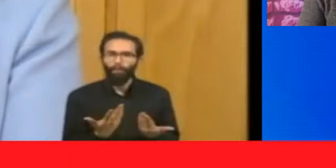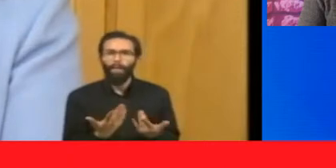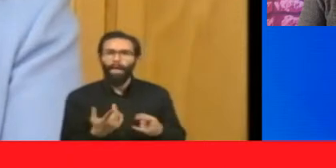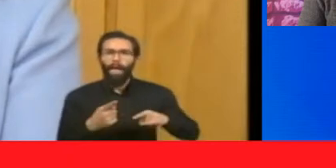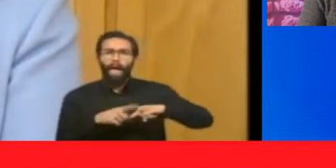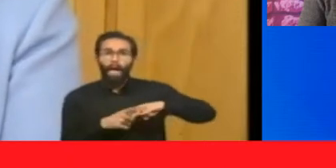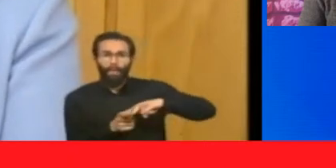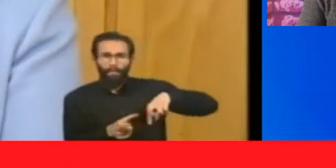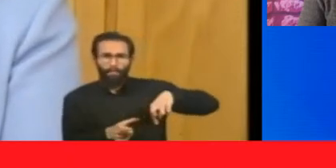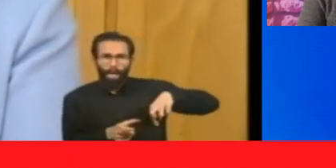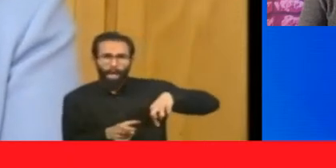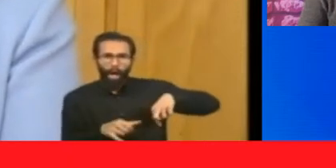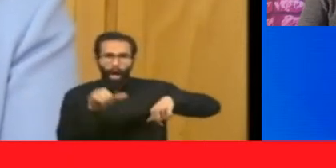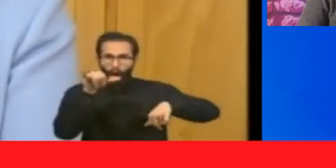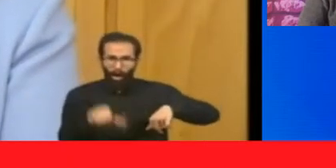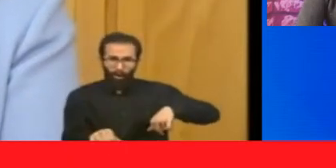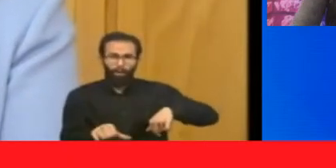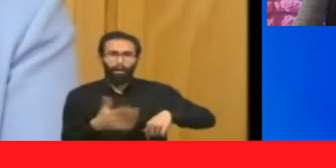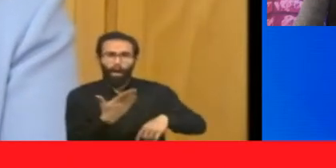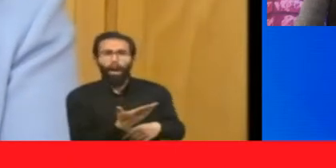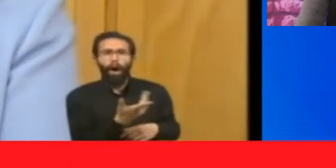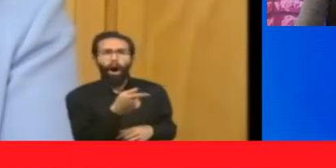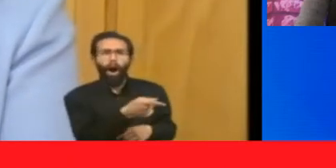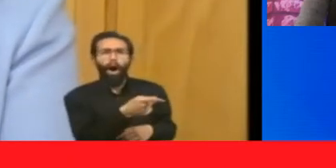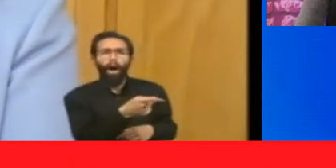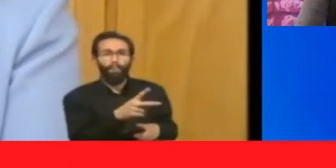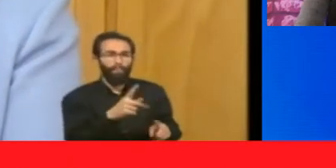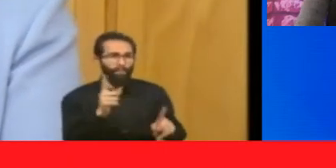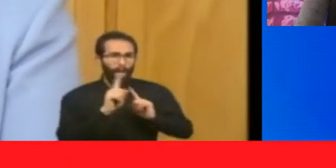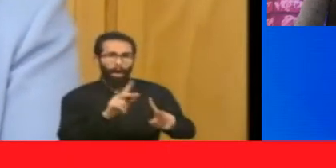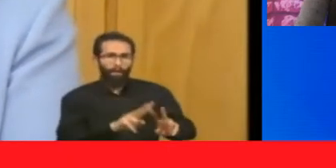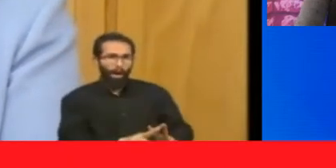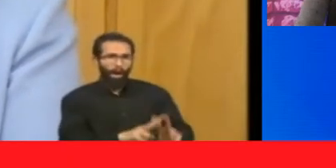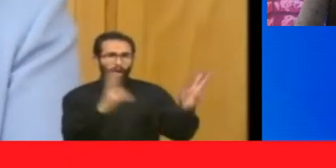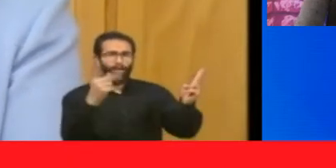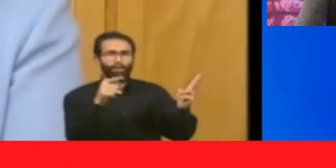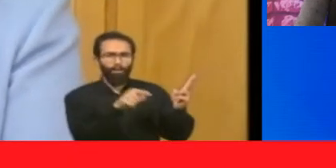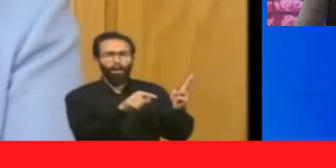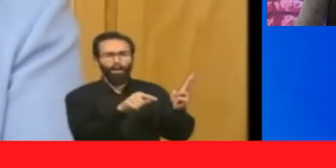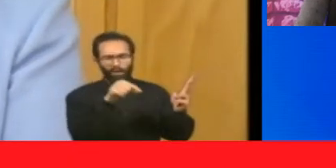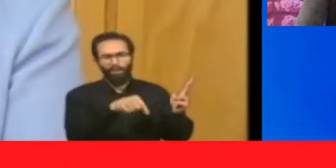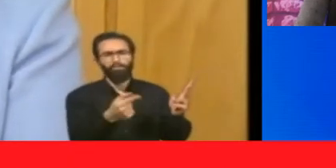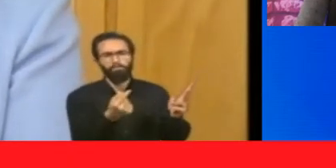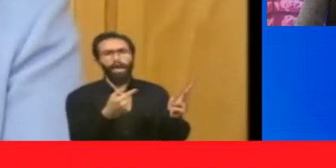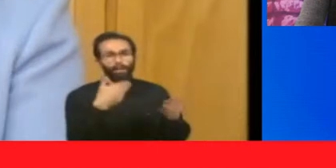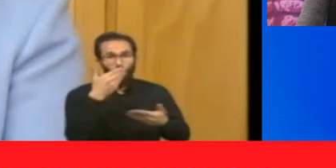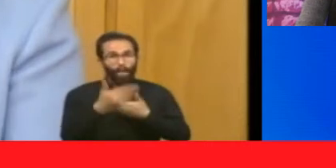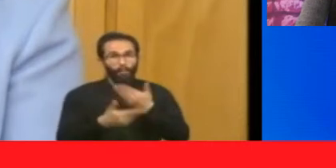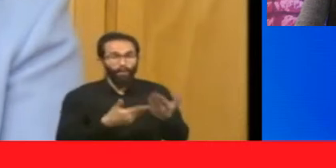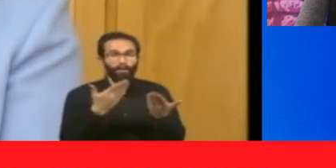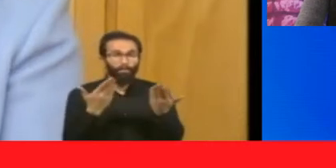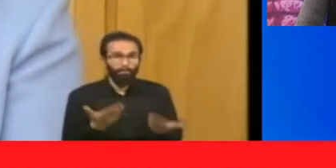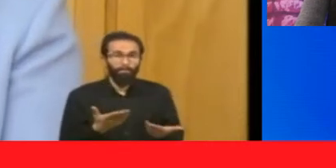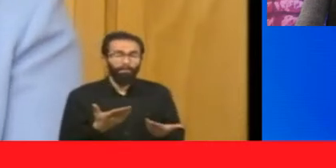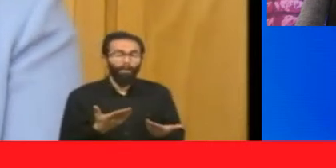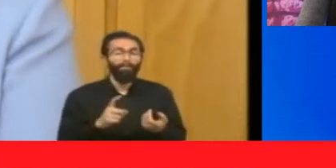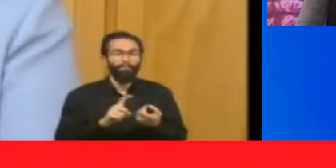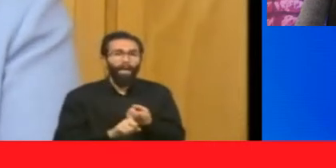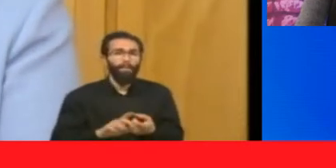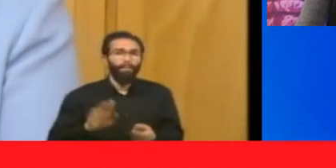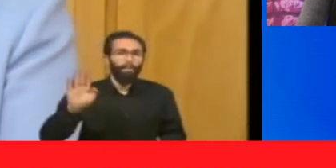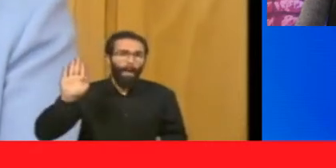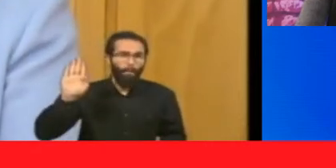HDP hakkında kumpas davası açtılar. Buna da birazdan değineceğim ve demokratik